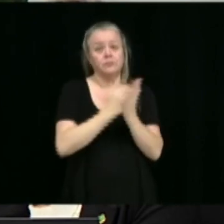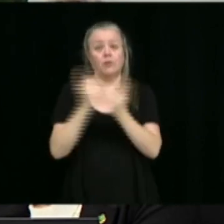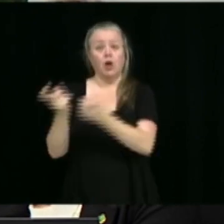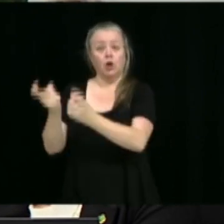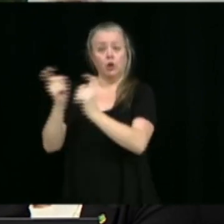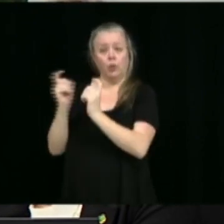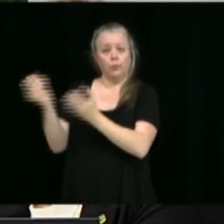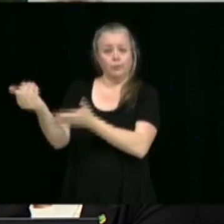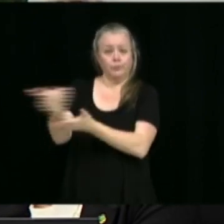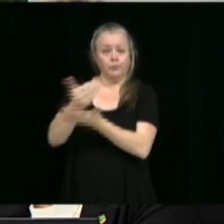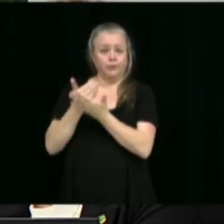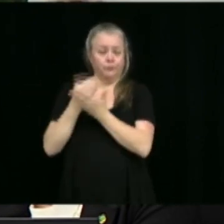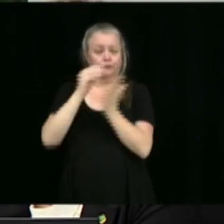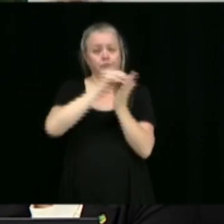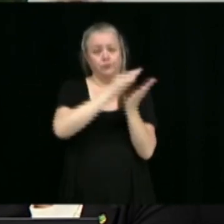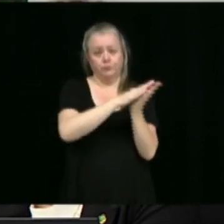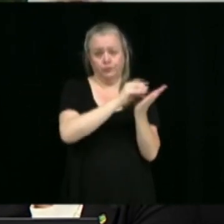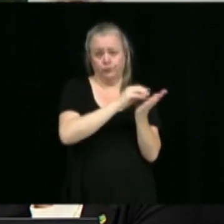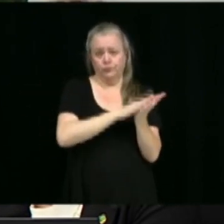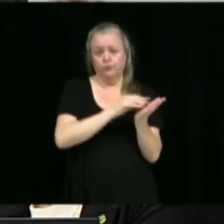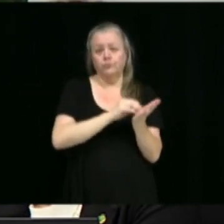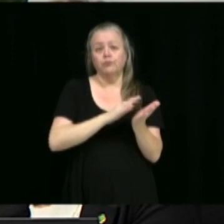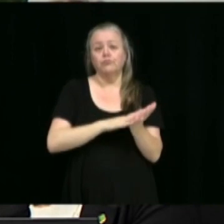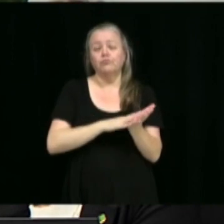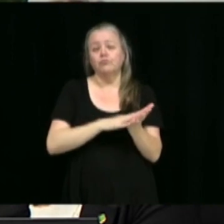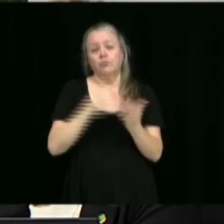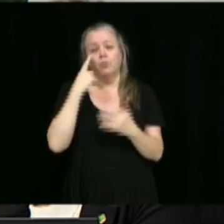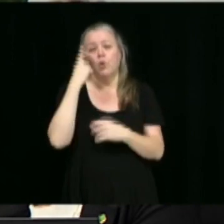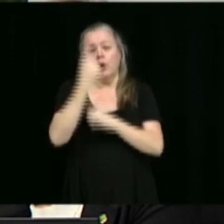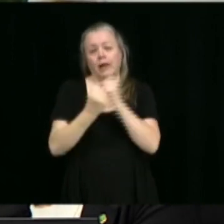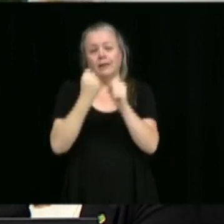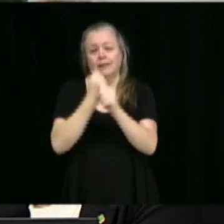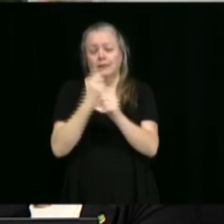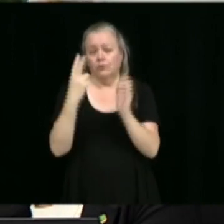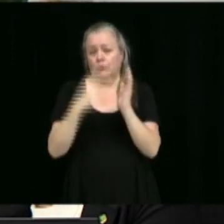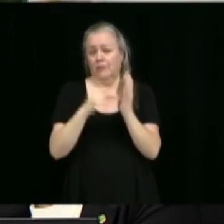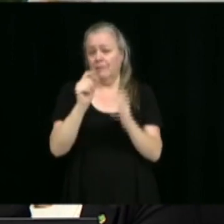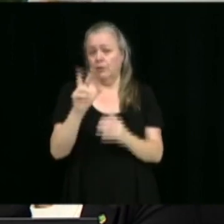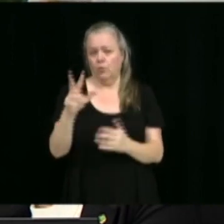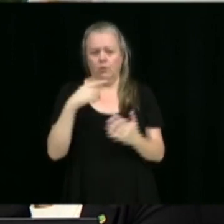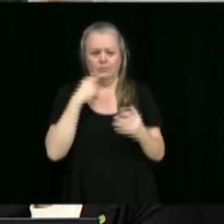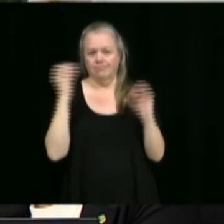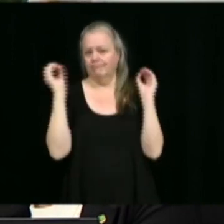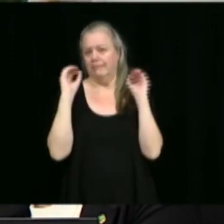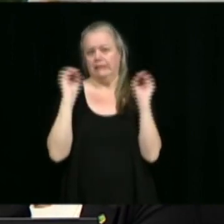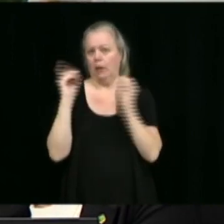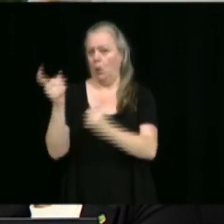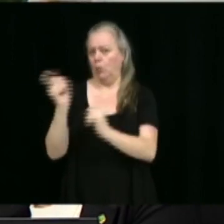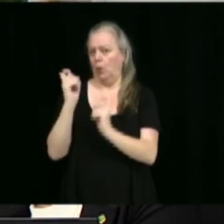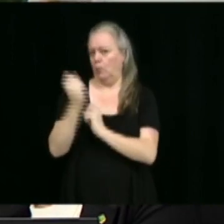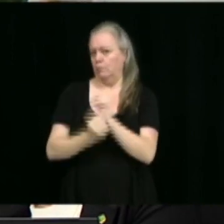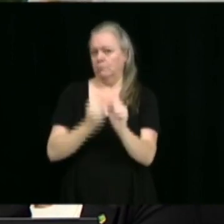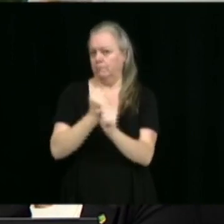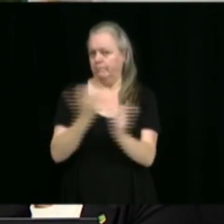dons reçues par les élus au cours de l'année 2023 et nous n'avons aucune déclaration au registre.